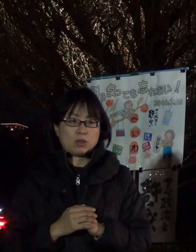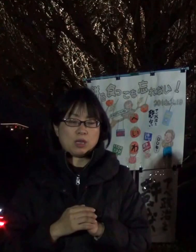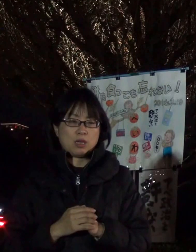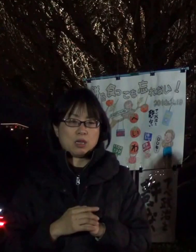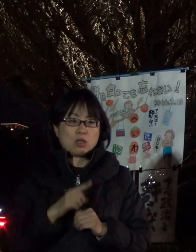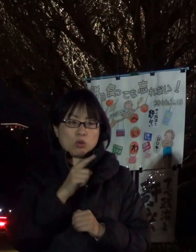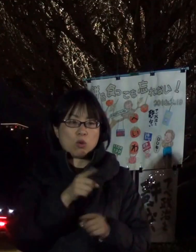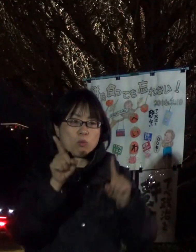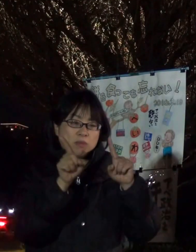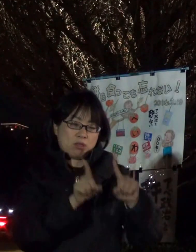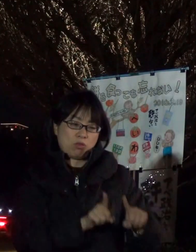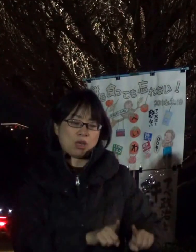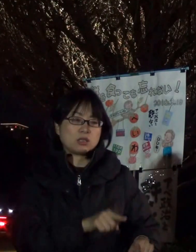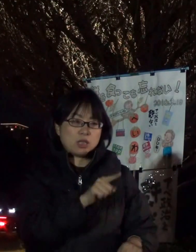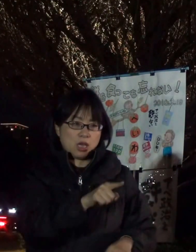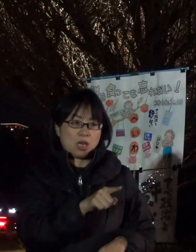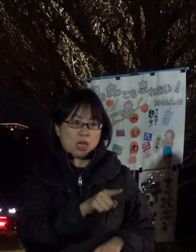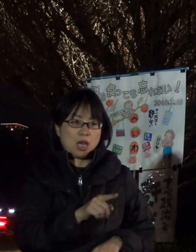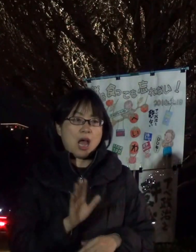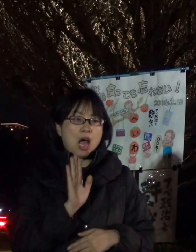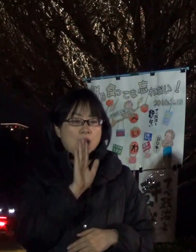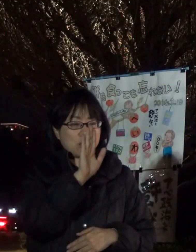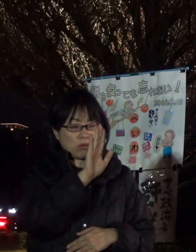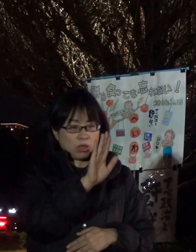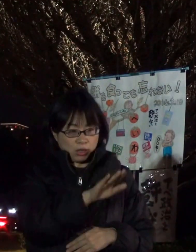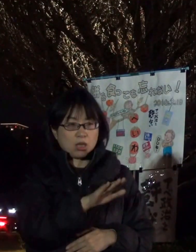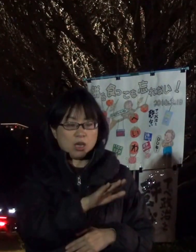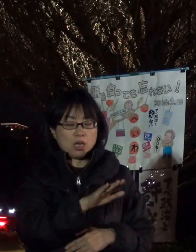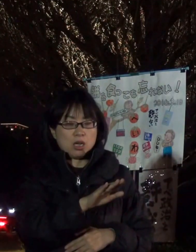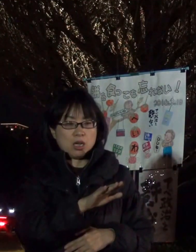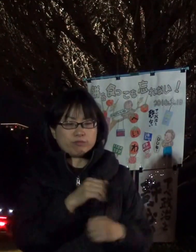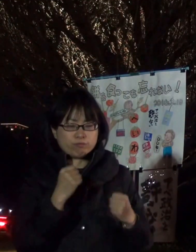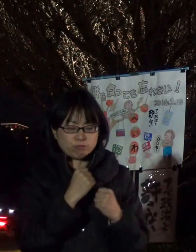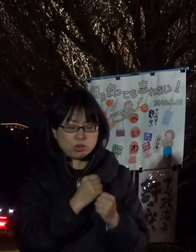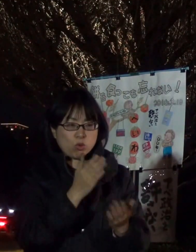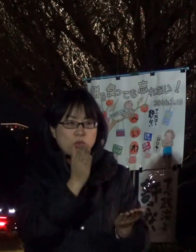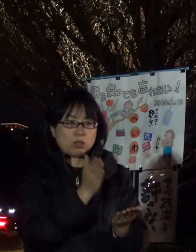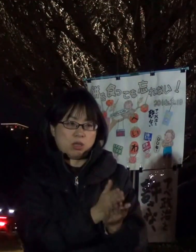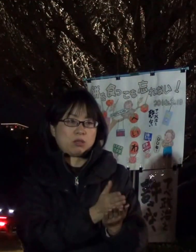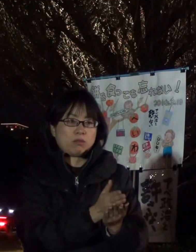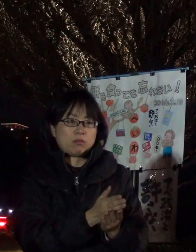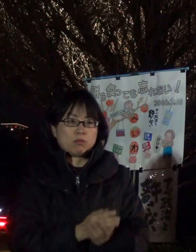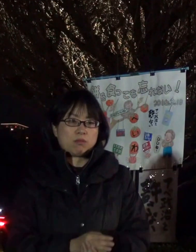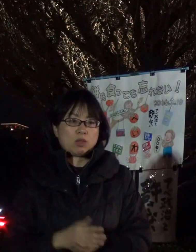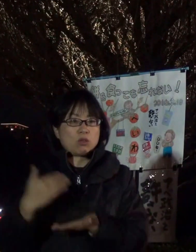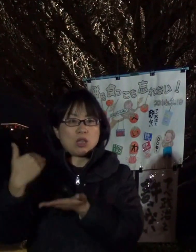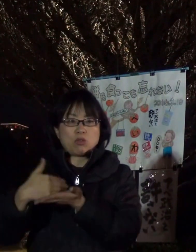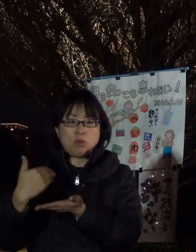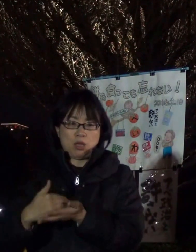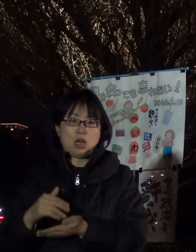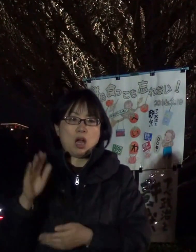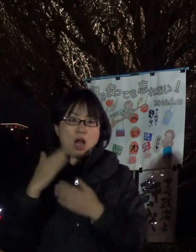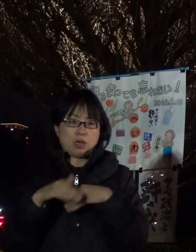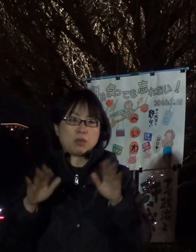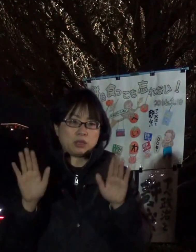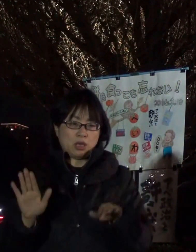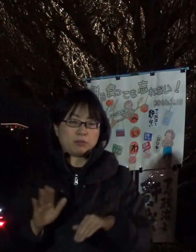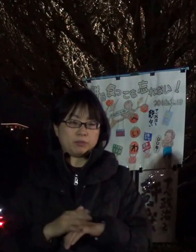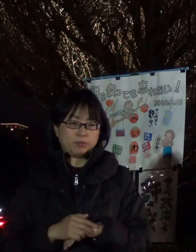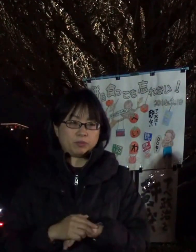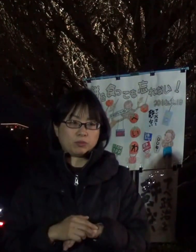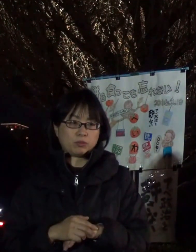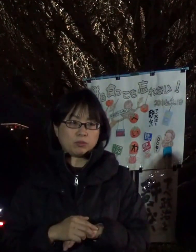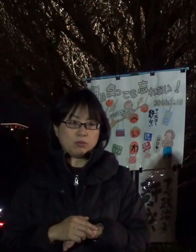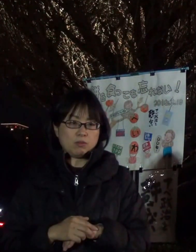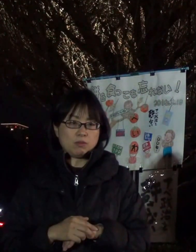る、まあつまり、まあ、サンドイッチ状ですね、凍結させるところ、後から凍結させるところ、サンドイッチ状にして順